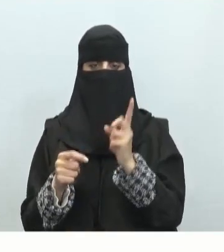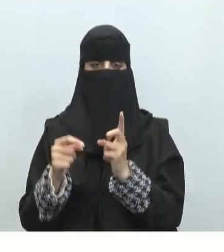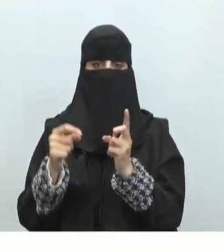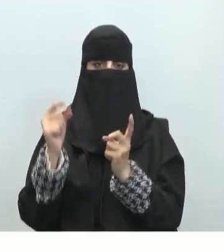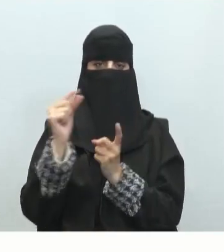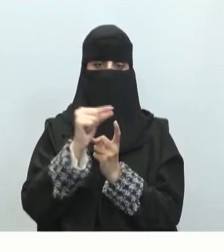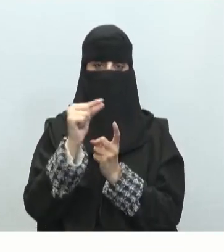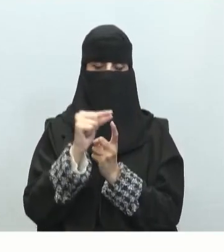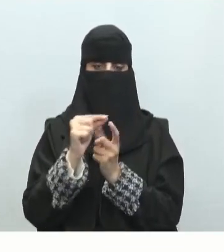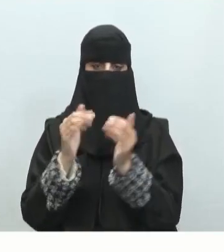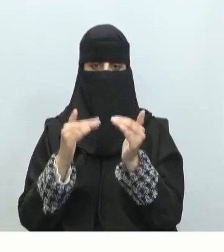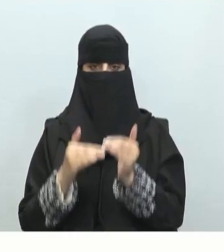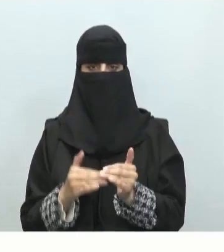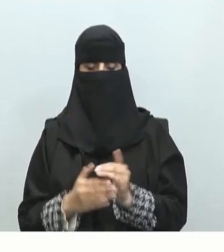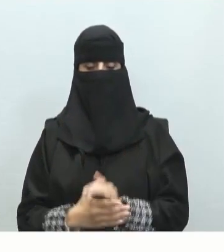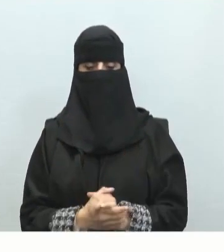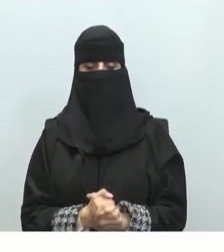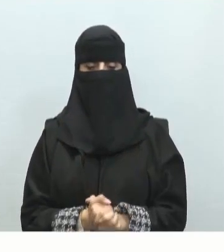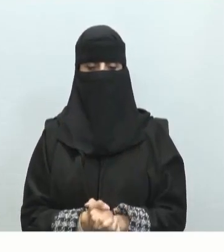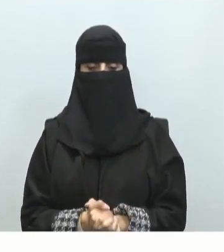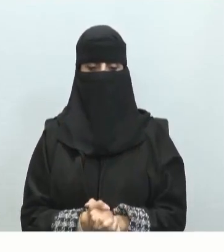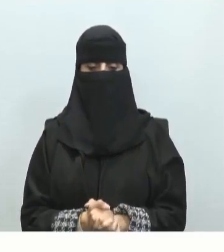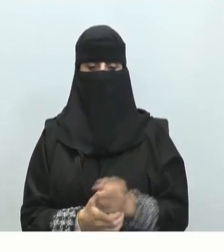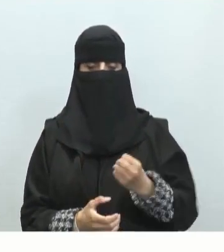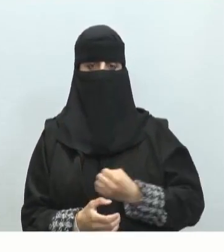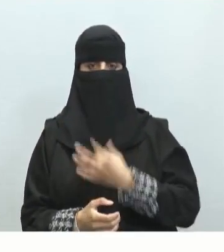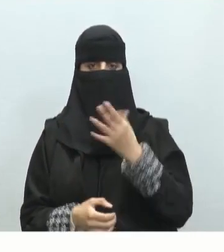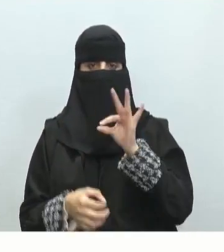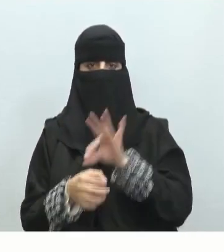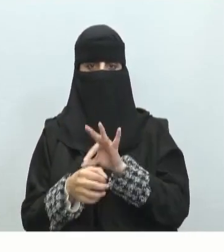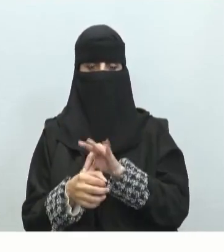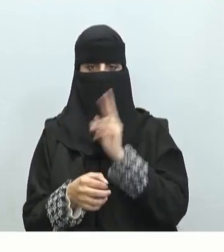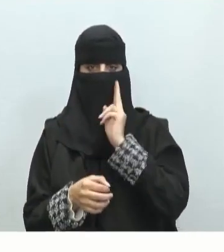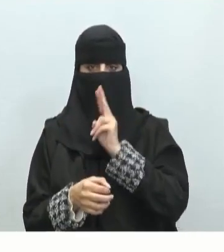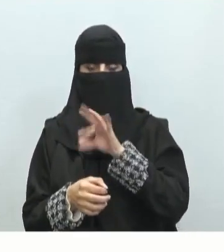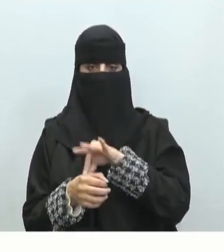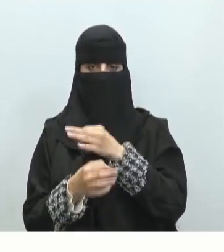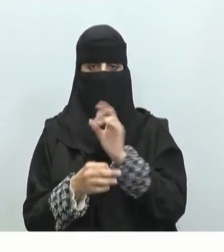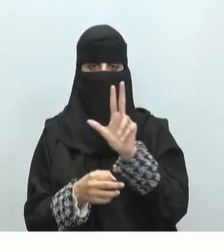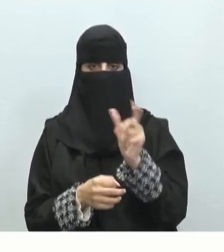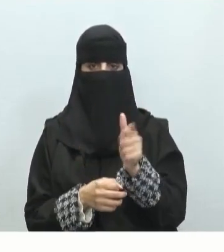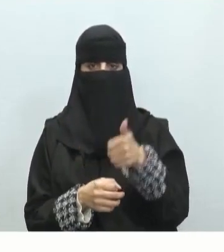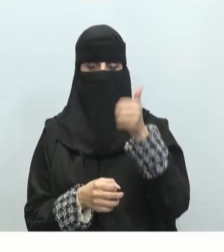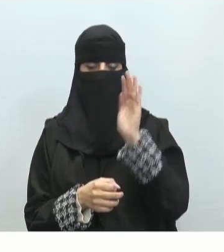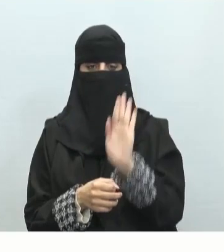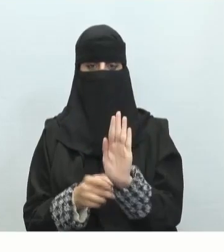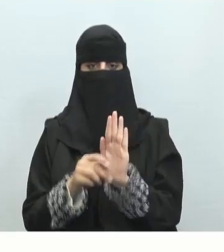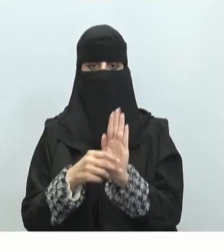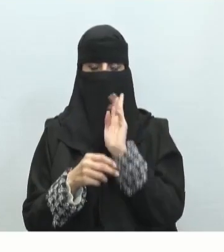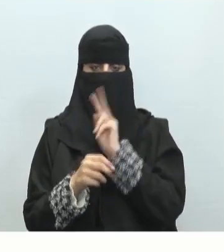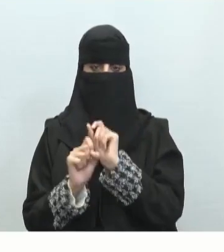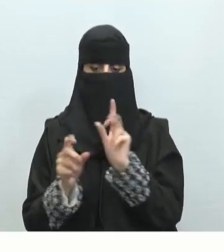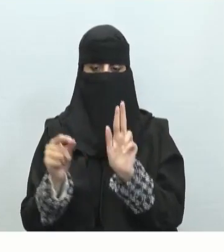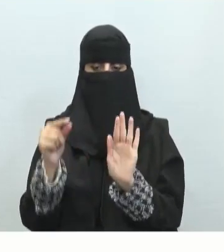احسنتم الحركه هي الضمه ايضا يفرح الناس اخر الاسم